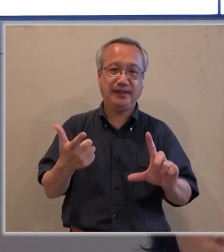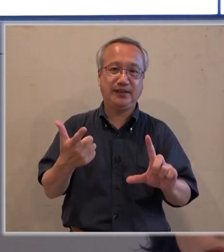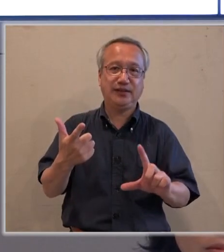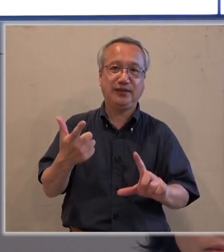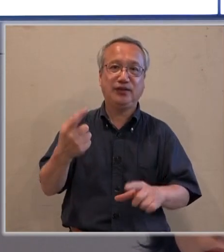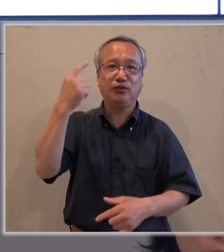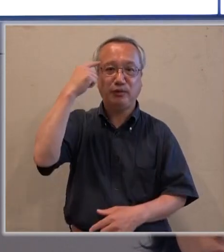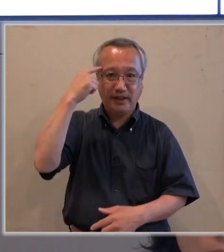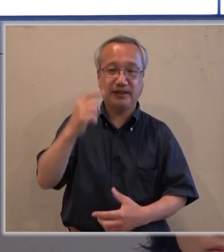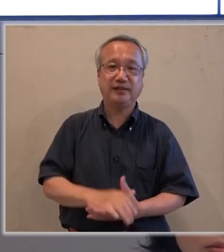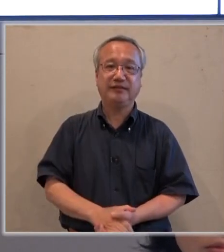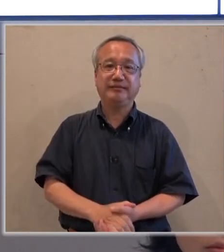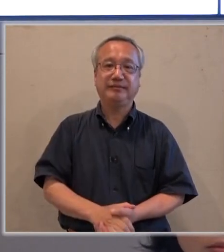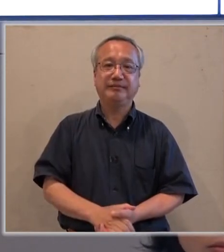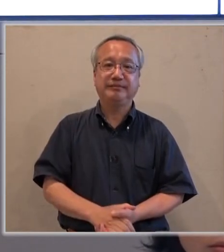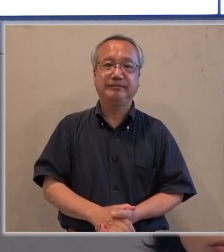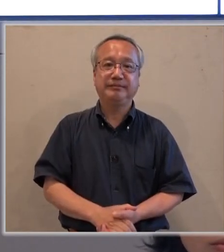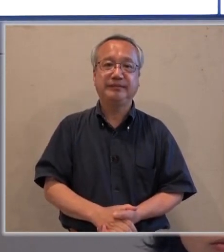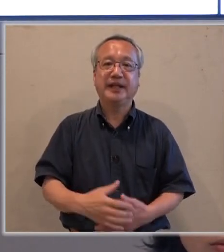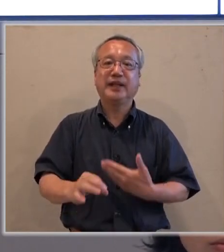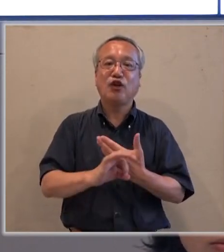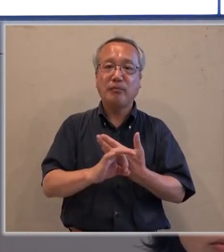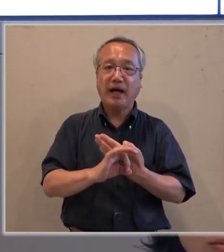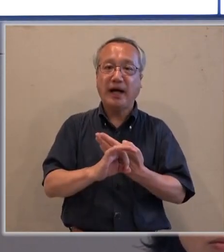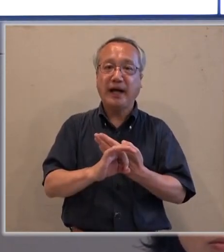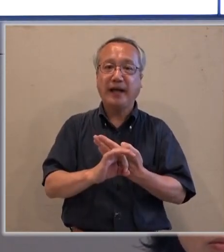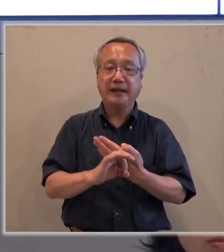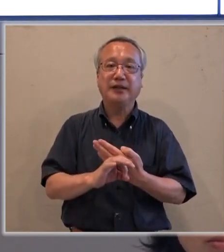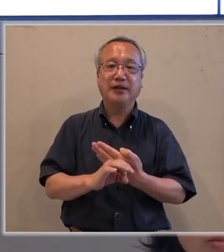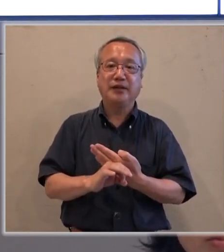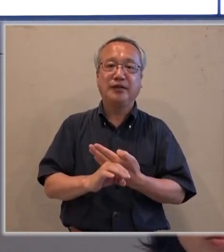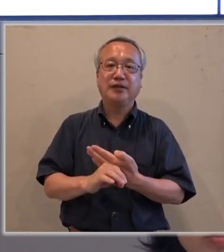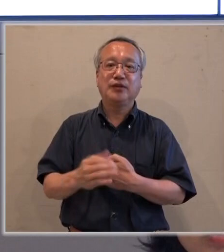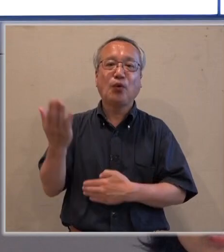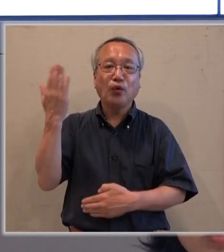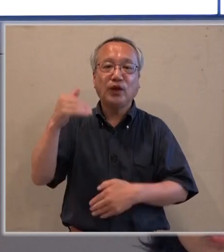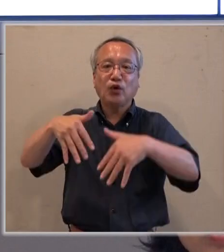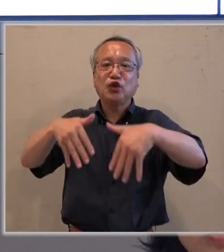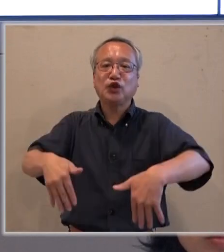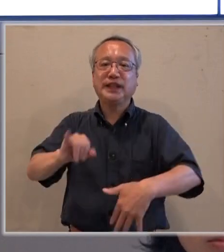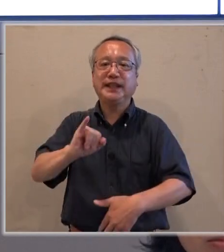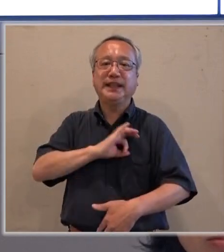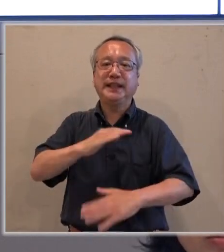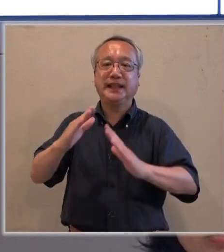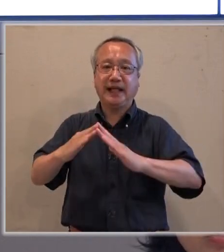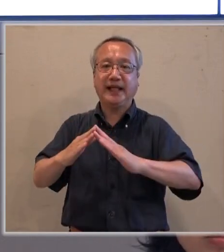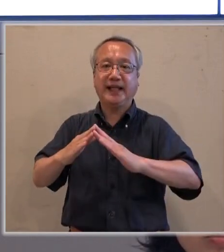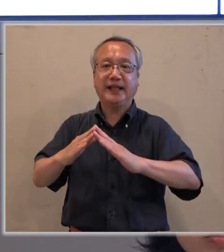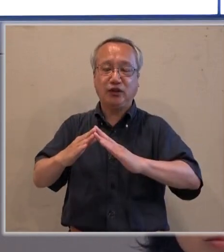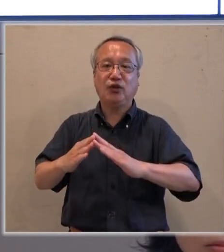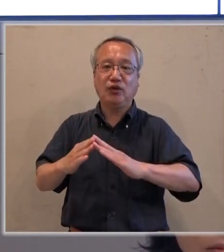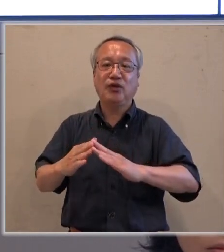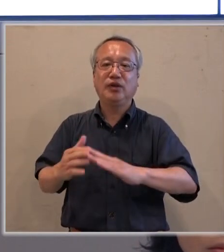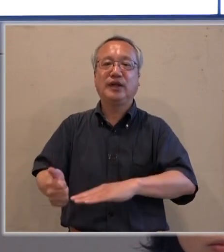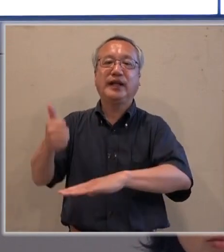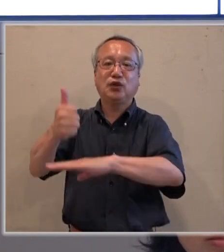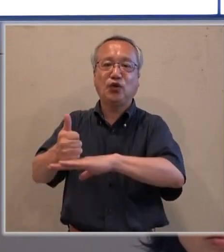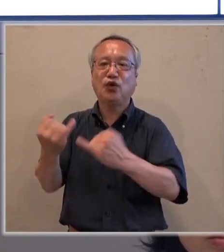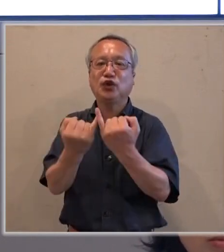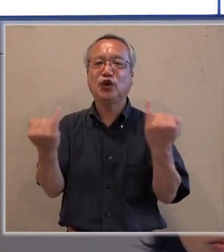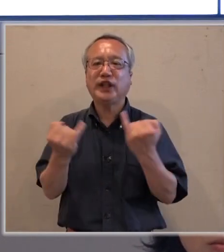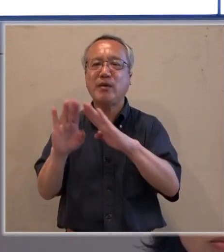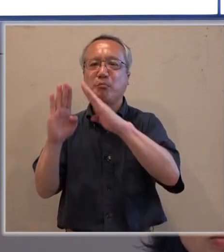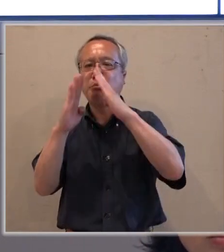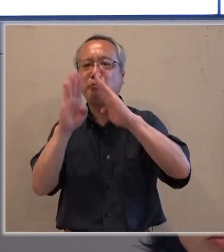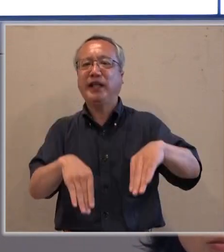ります。例えば、一時期話題になっていましたけれども、当時の組織委員会の会長の女性蔑視の発言の問題、あれはオリン